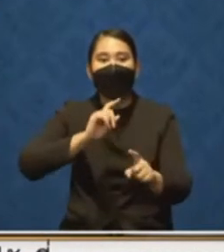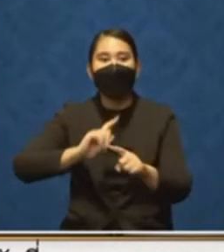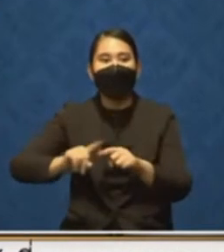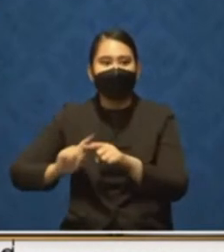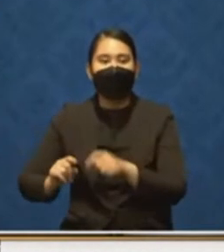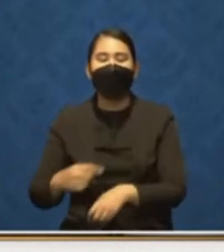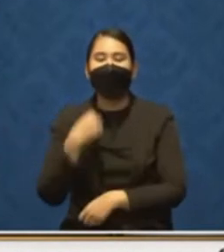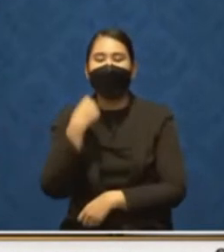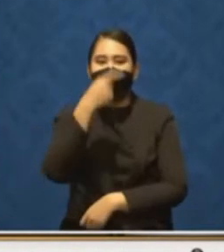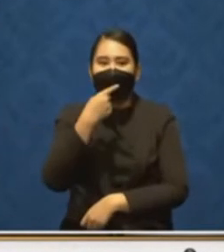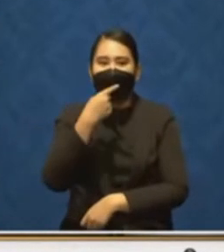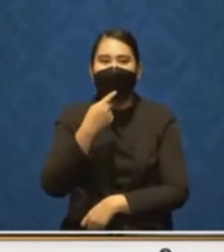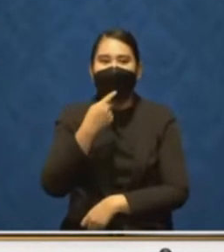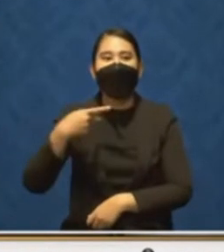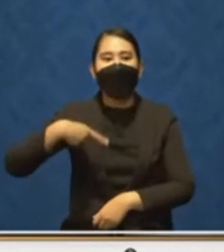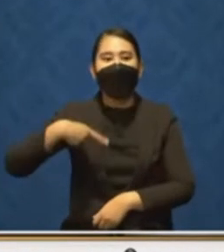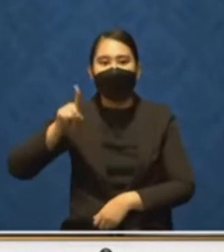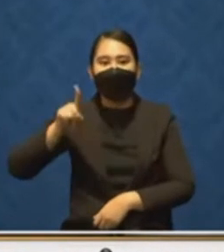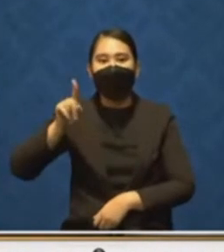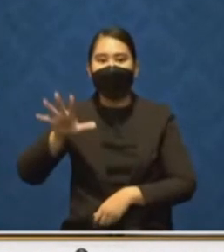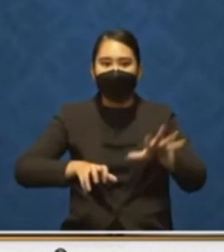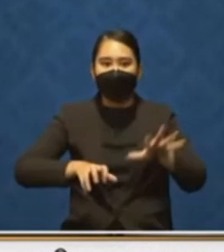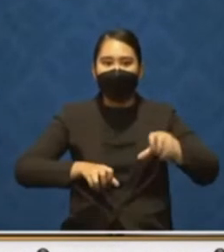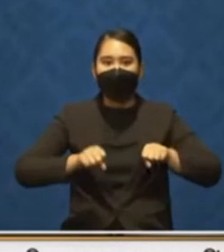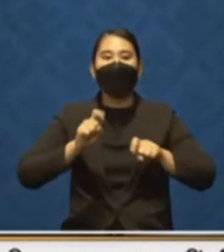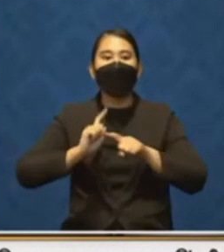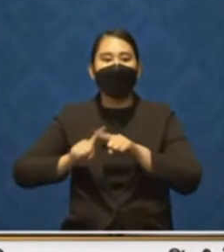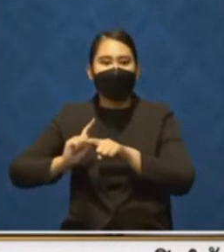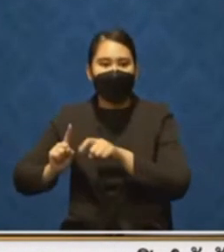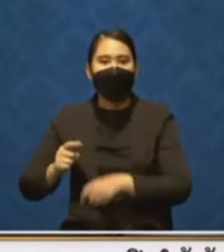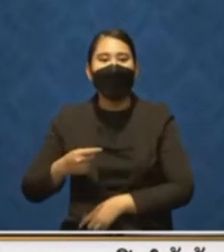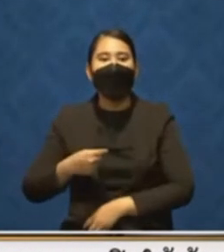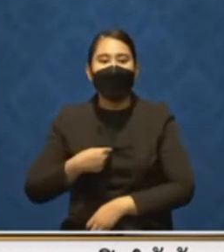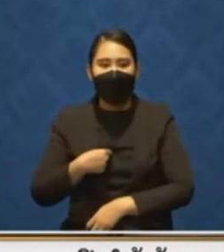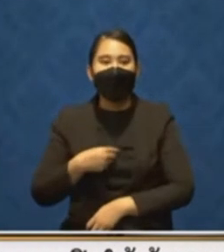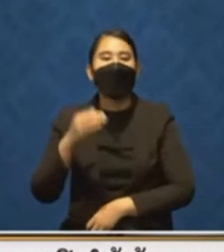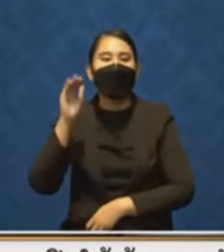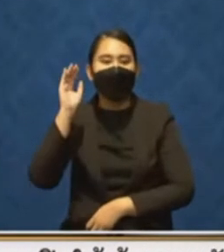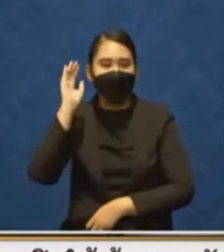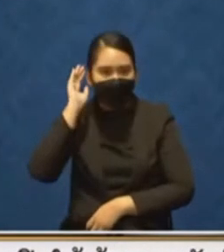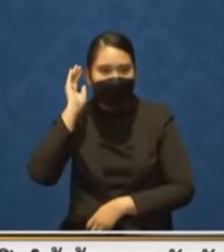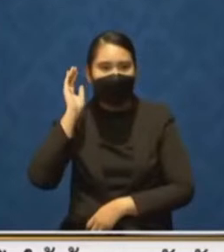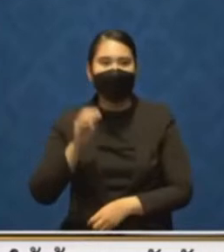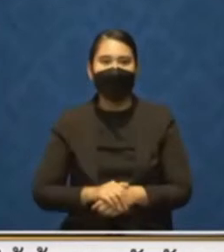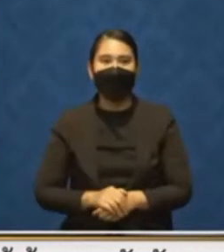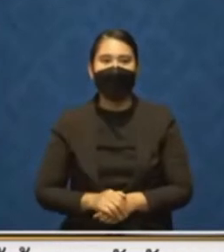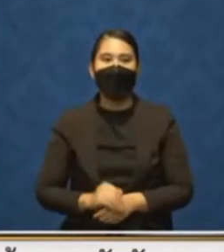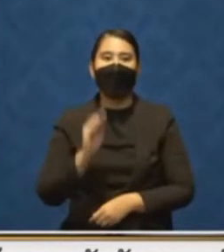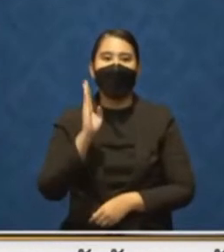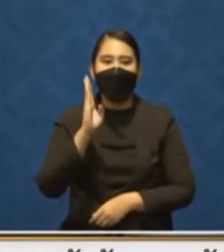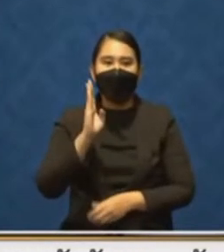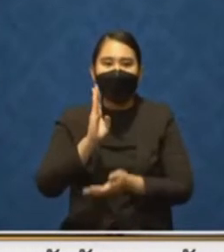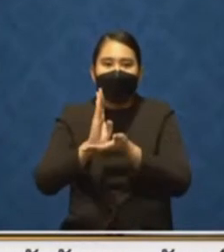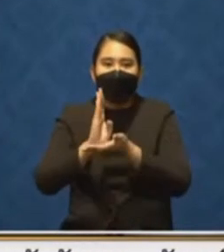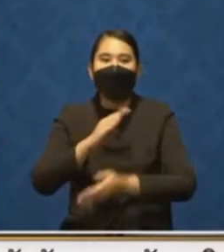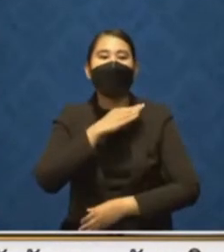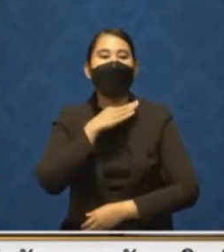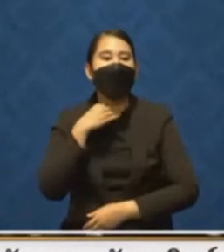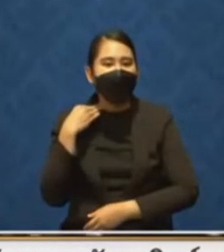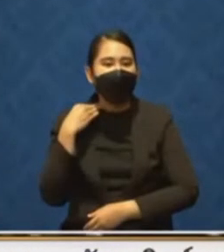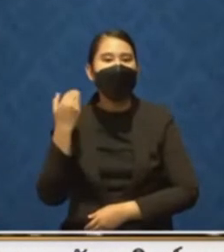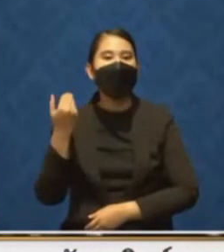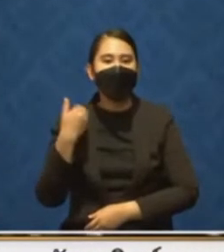สวาปามใครจะได้ยังไงนะครับผมเชื่อว่าบ้านเราบุญมีกรรมมันก็มีเช่นเดียวกันครับ